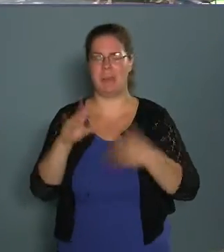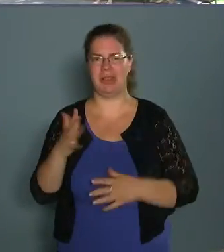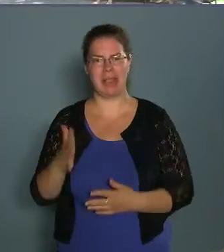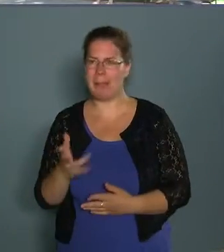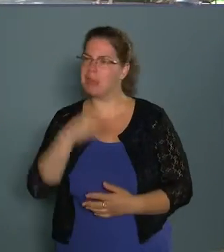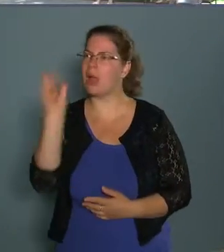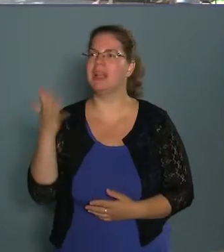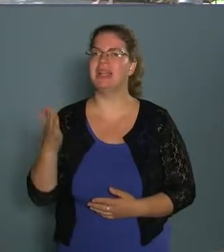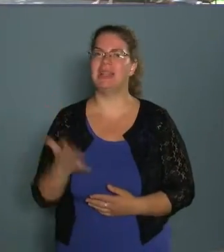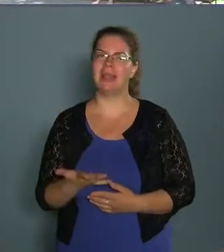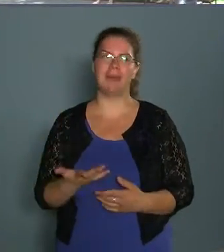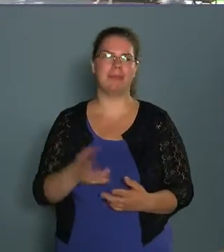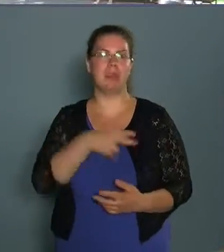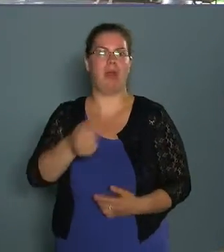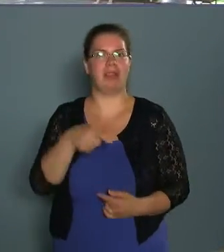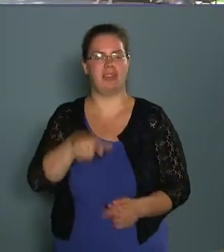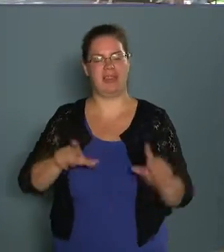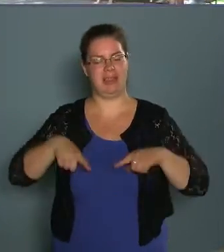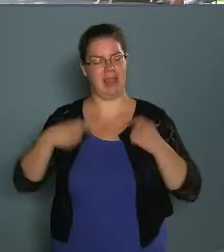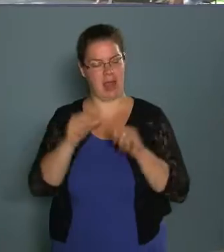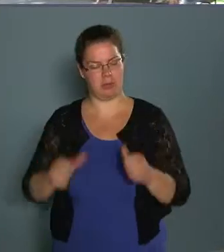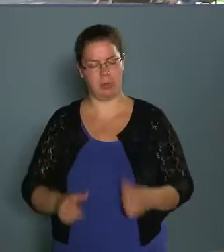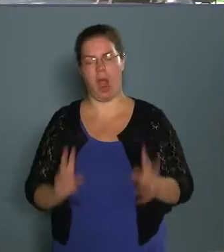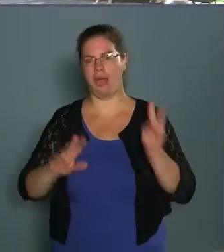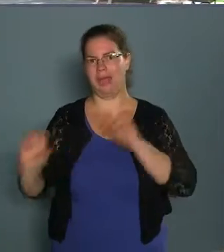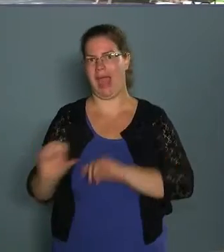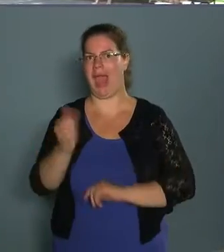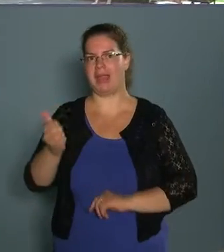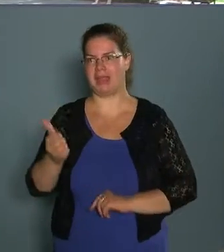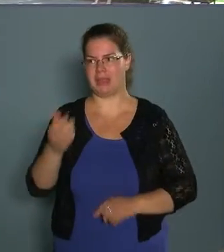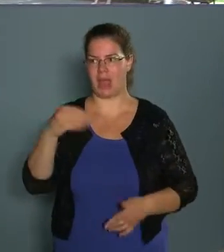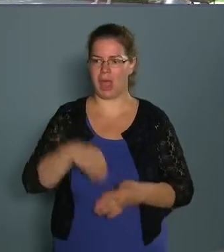még hivatásnak sem mondanám, ez egy életforma. Aki ebben egyszer